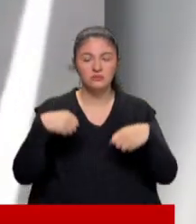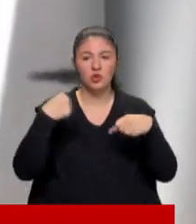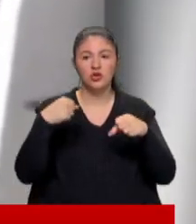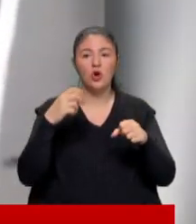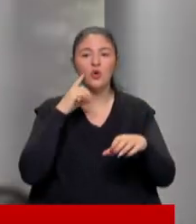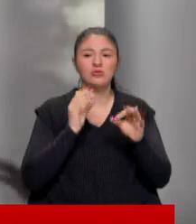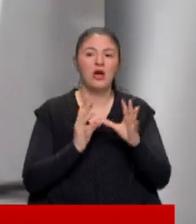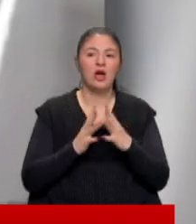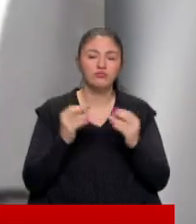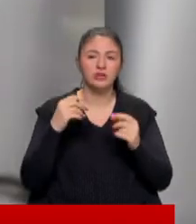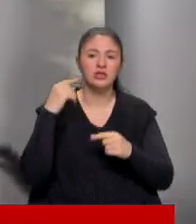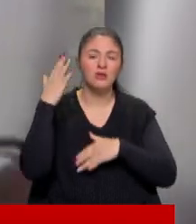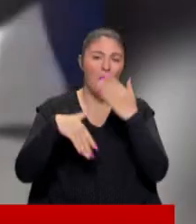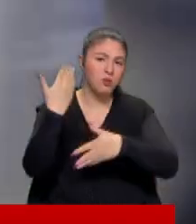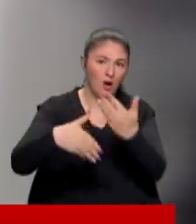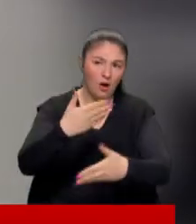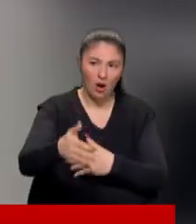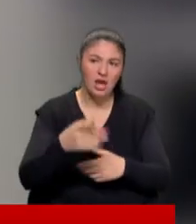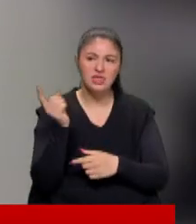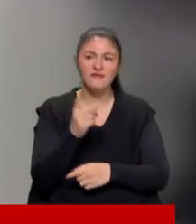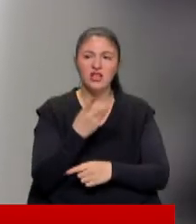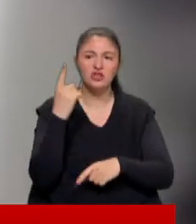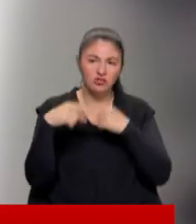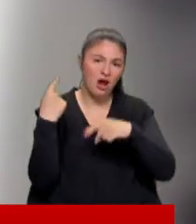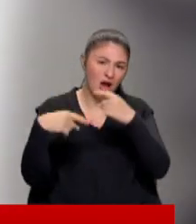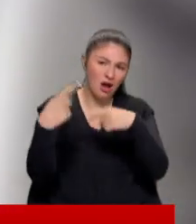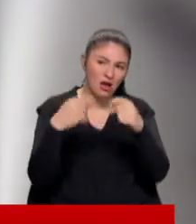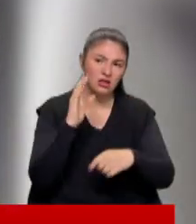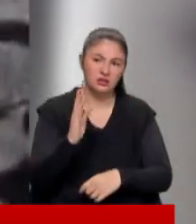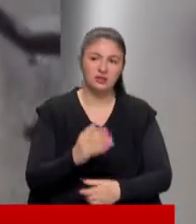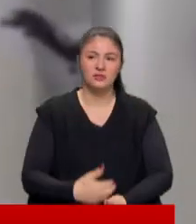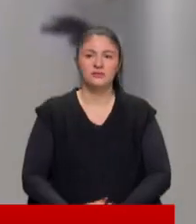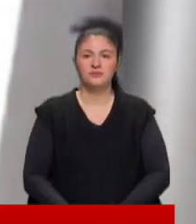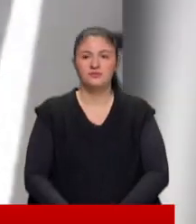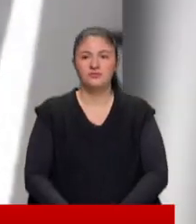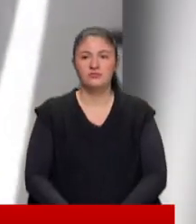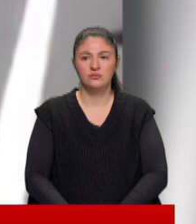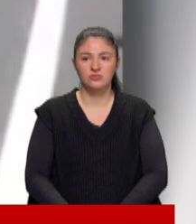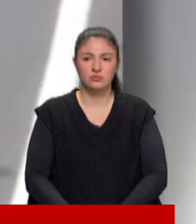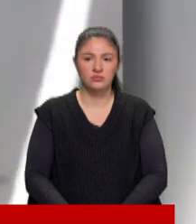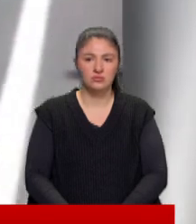Motosikletin kontrolünü kaybetti, yerlerde yuvarlandı. Defalarca takla attı.